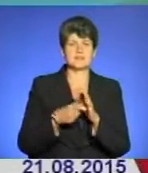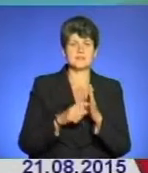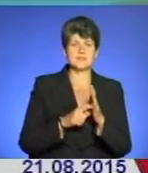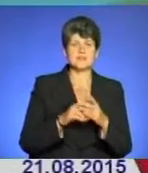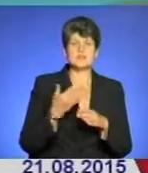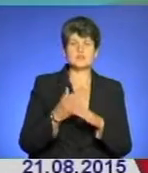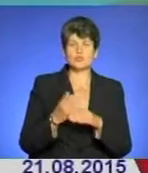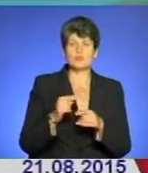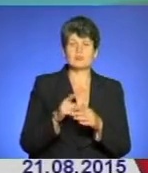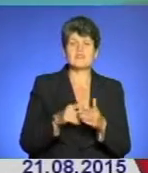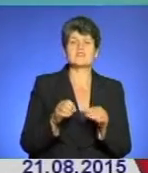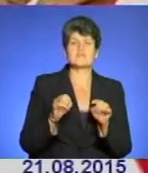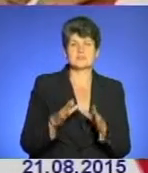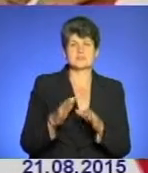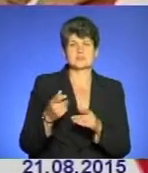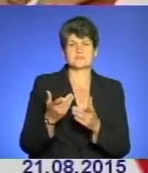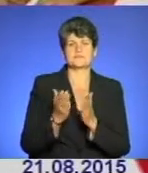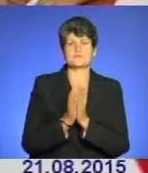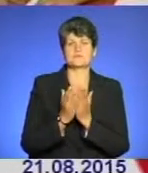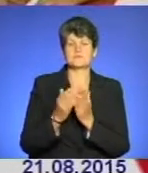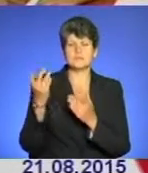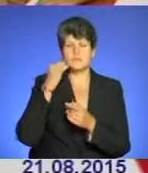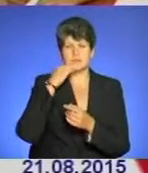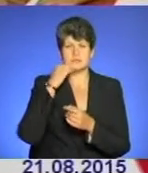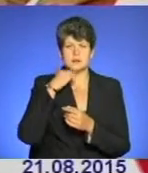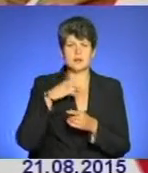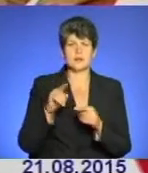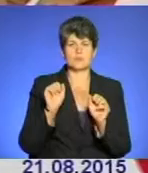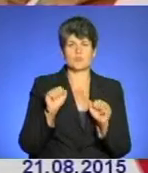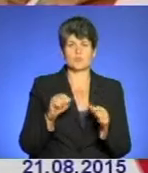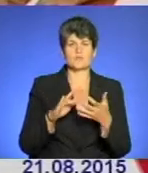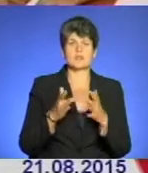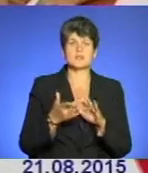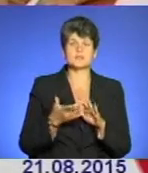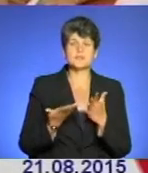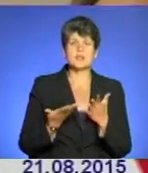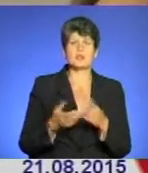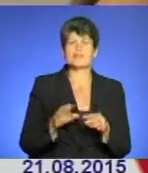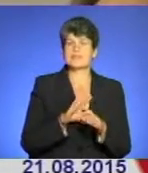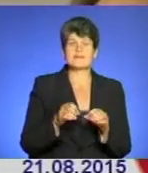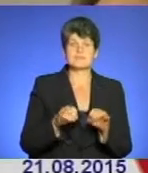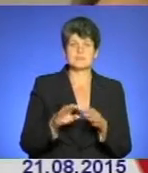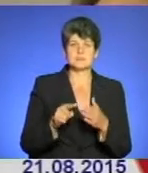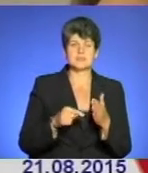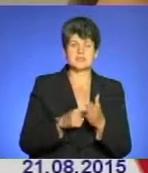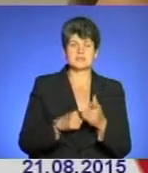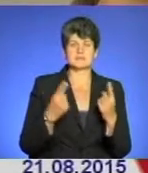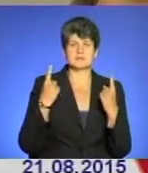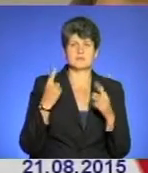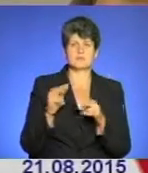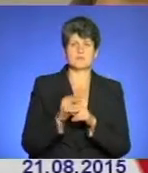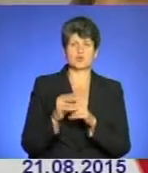вирішать за рахунок старих підручників, а також там, де є можливість електронних. Також не вирішено питання із капітальним ремонтом